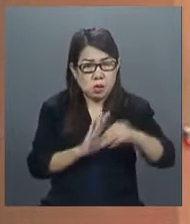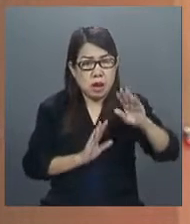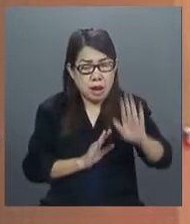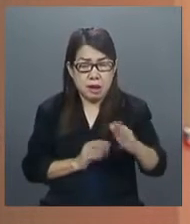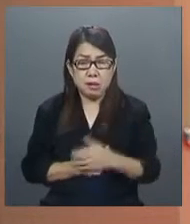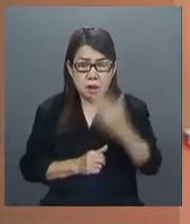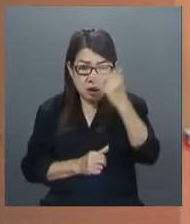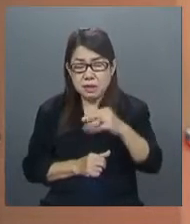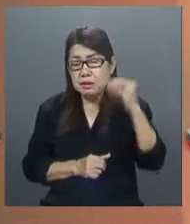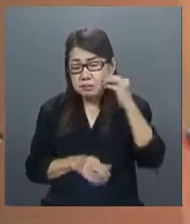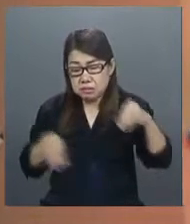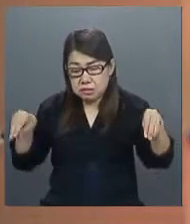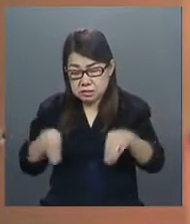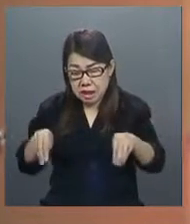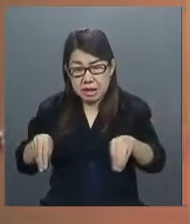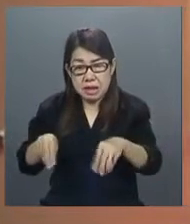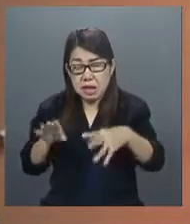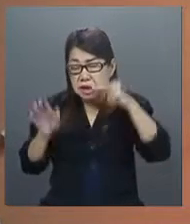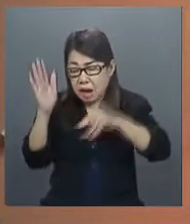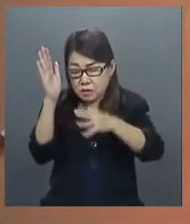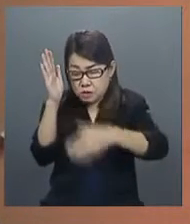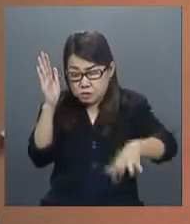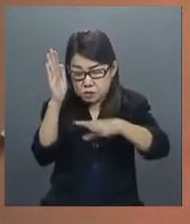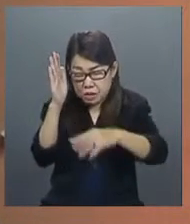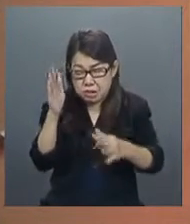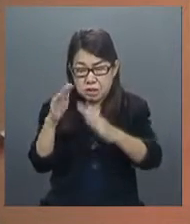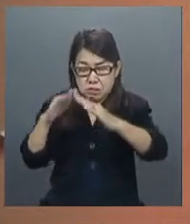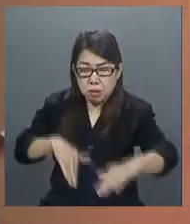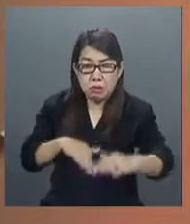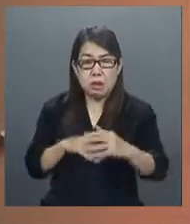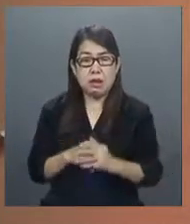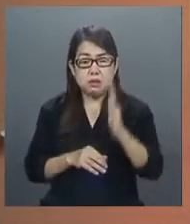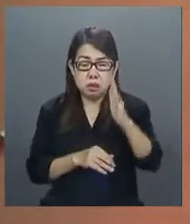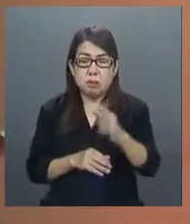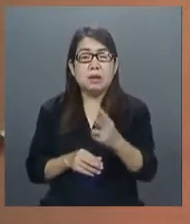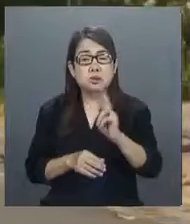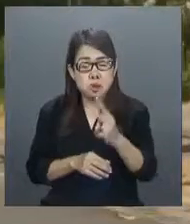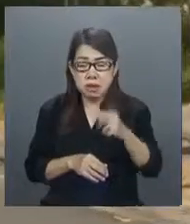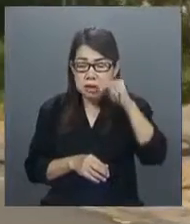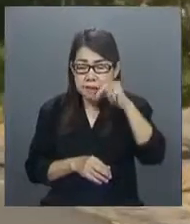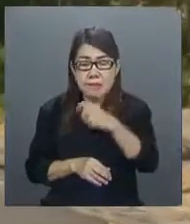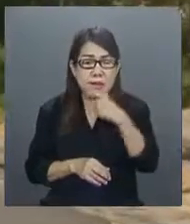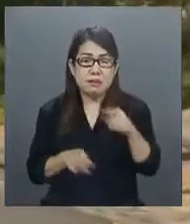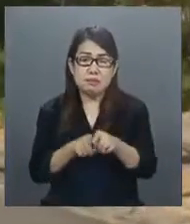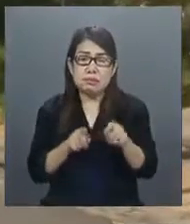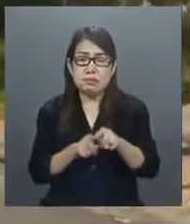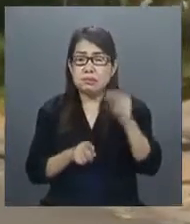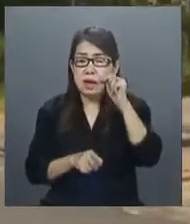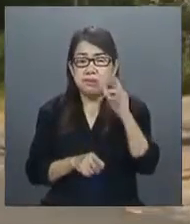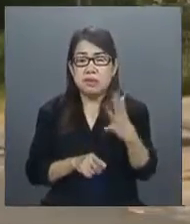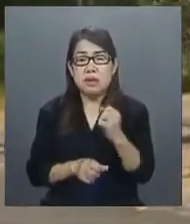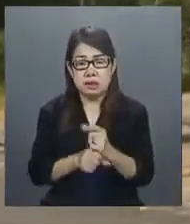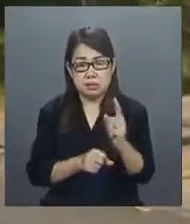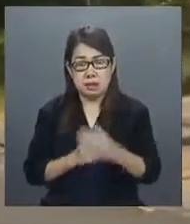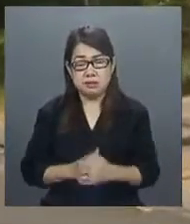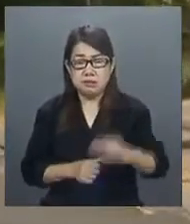อยู่บริเวณใกล้แหล่งน้ำดิบจะเกิดความเสียหายและชาวบ้านจะขาดแคลนน้ำใช้ครับกำลังทหารจาก